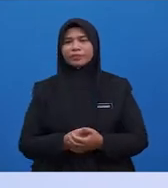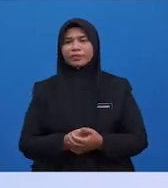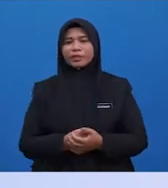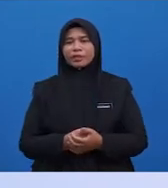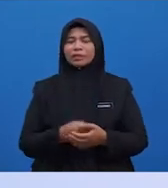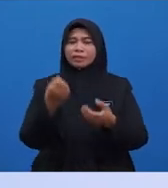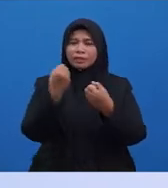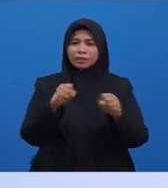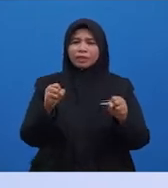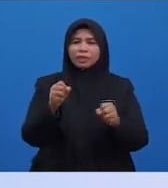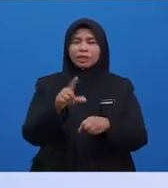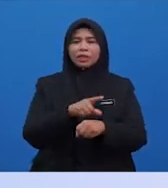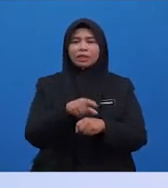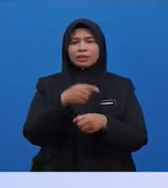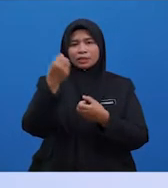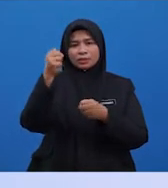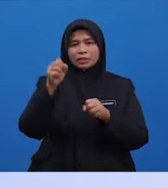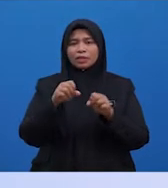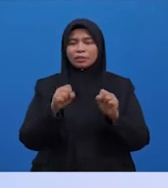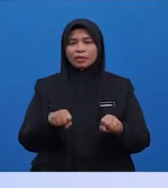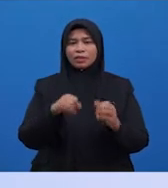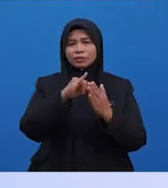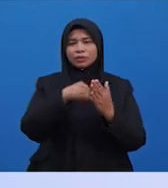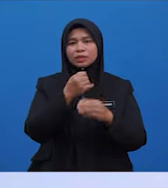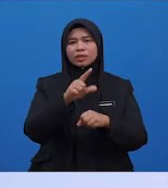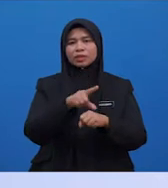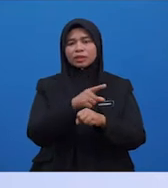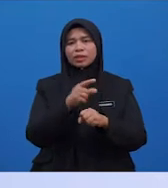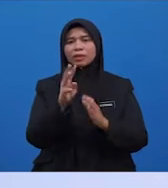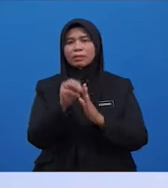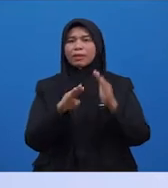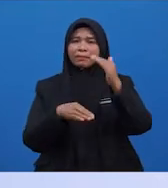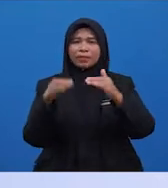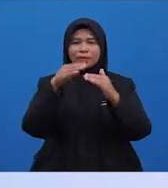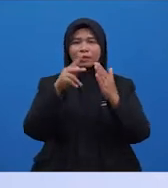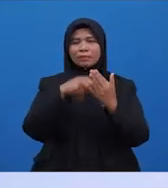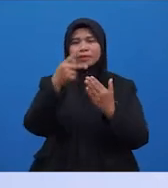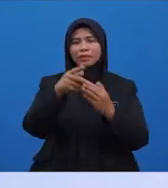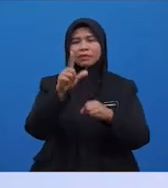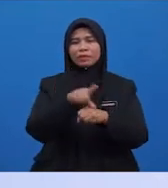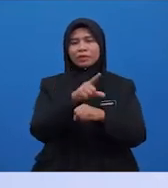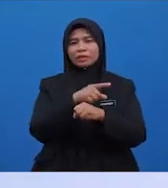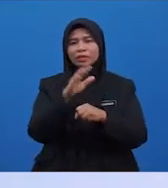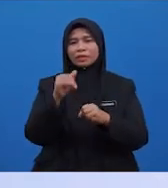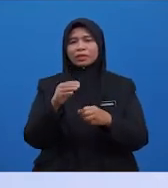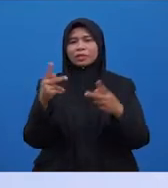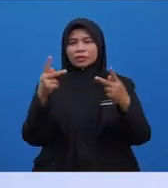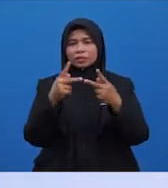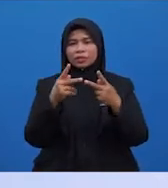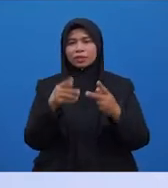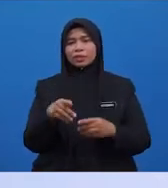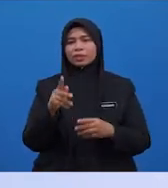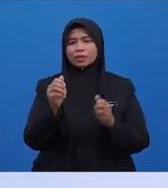Menyediakan program latihan. Kemampuan jurulatih membina program latihan yang bersesuaian dengan kehendak dan